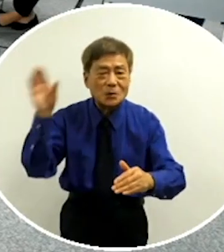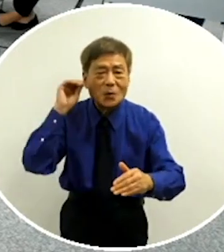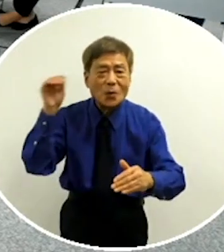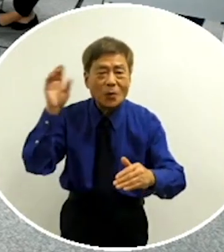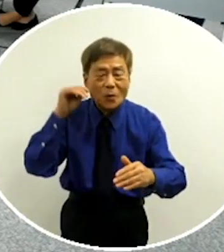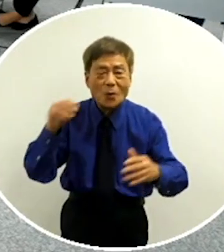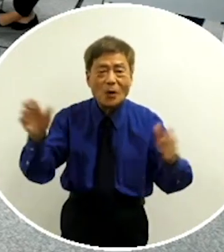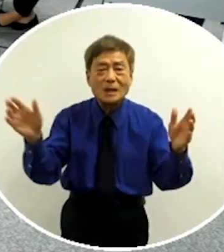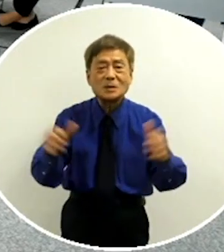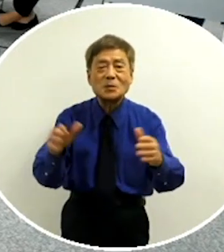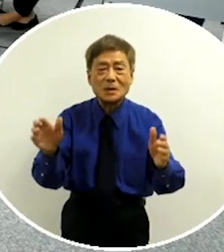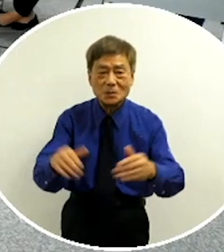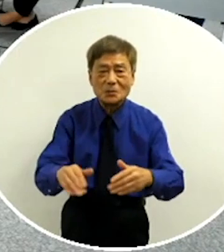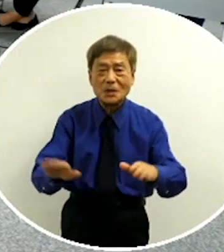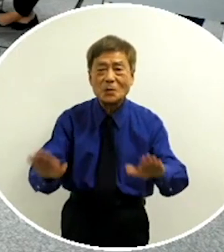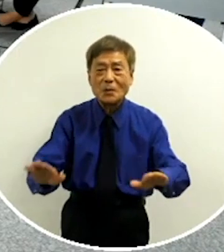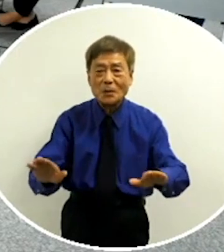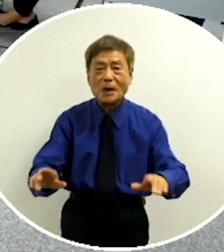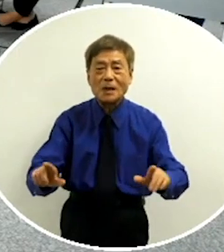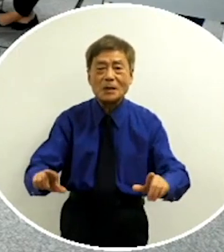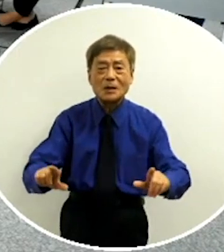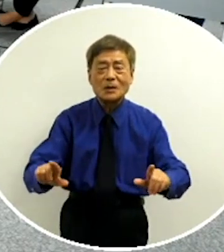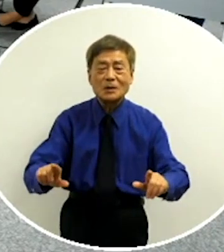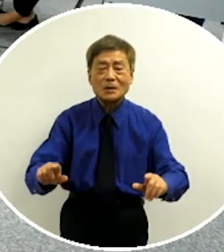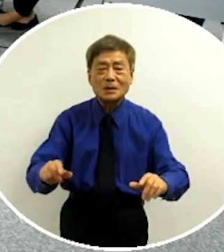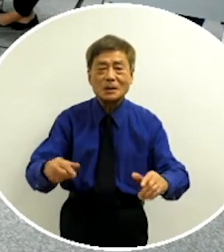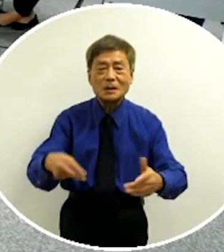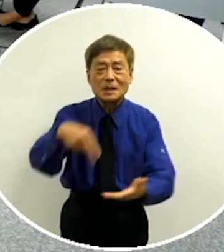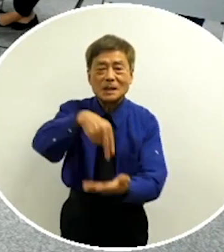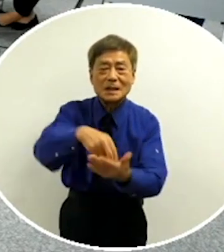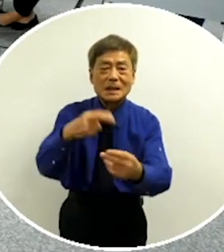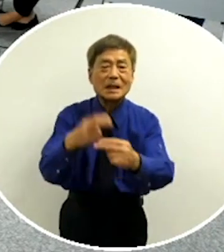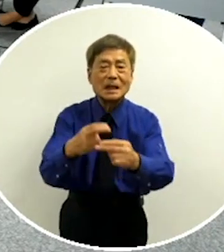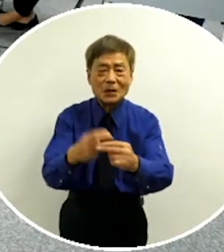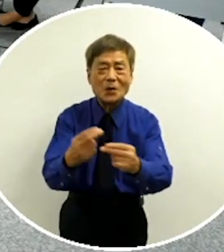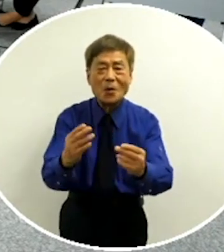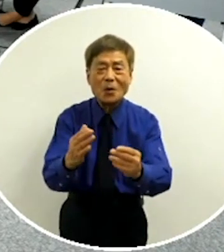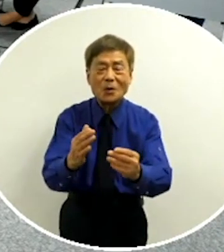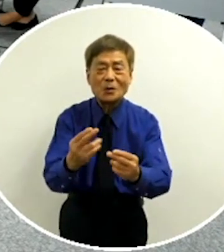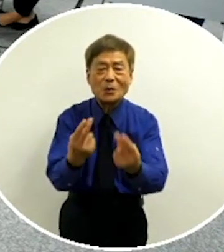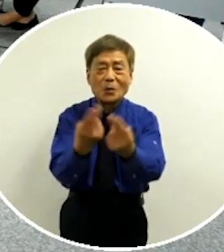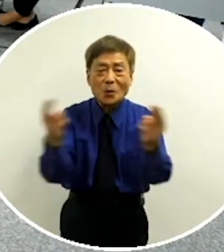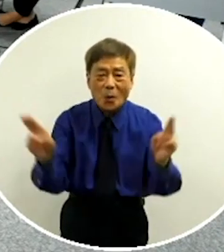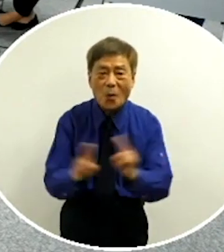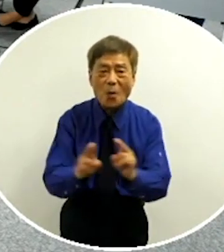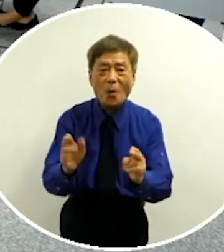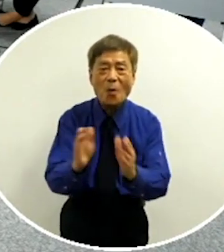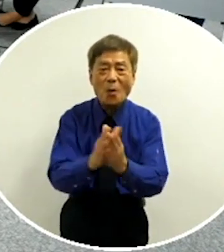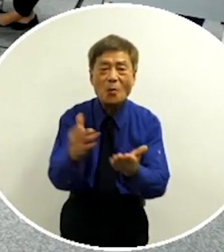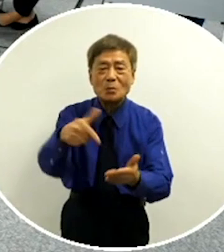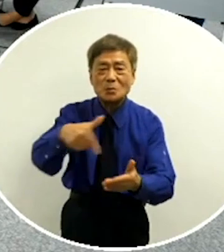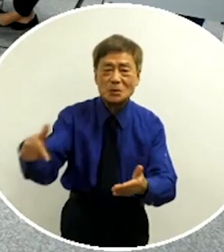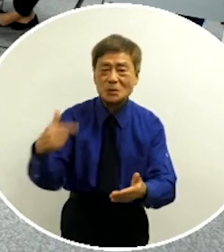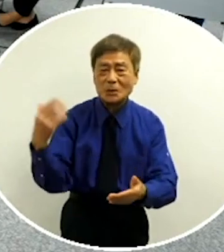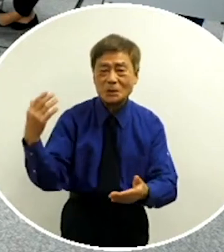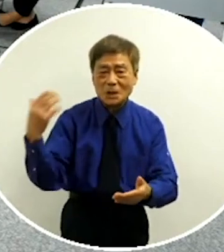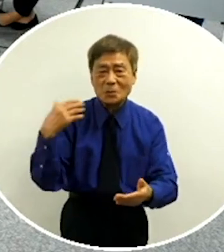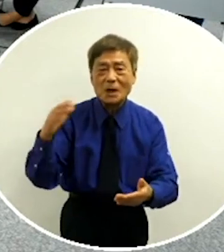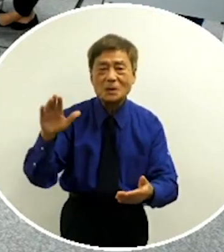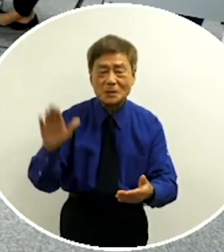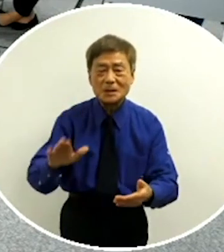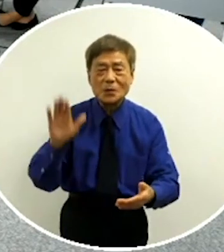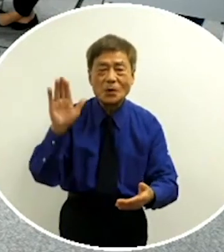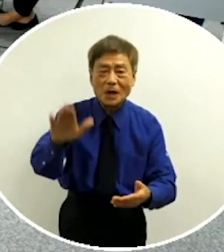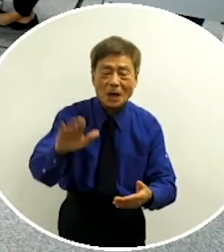やっぱり党本部だと思いますのでそこはやって共有を図っていきたいと思っていますはい